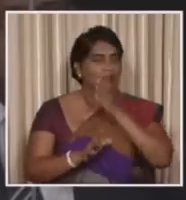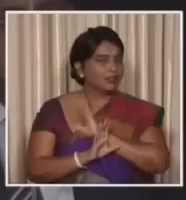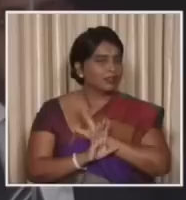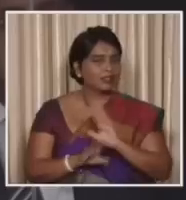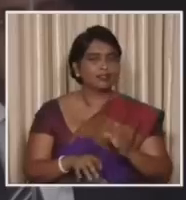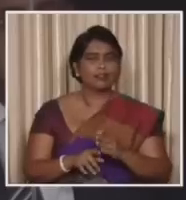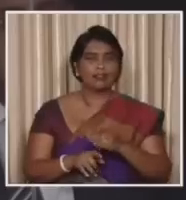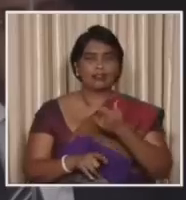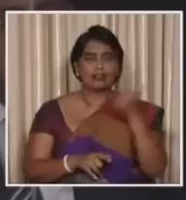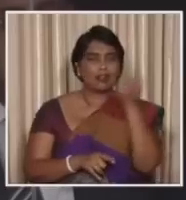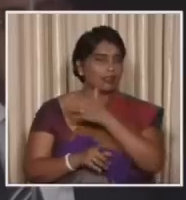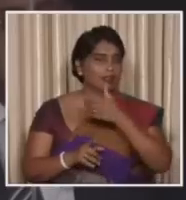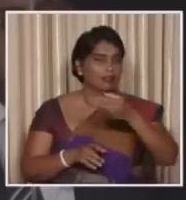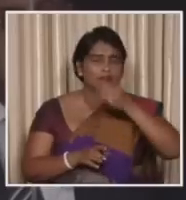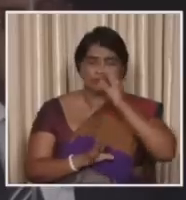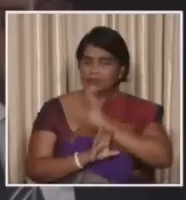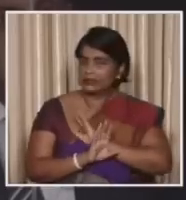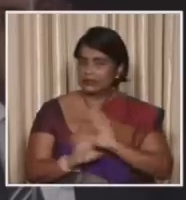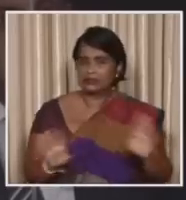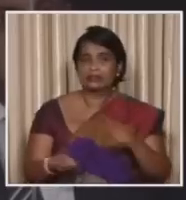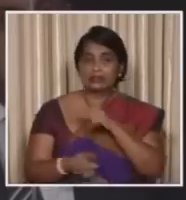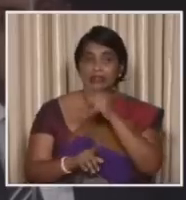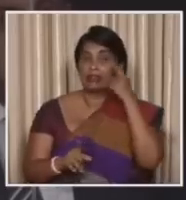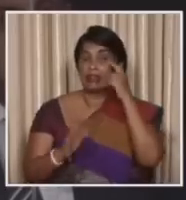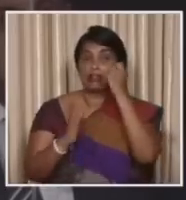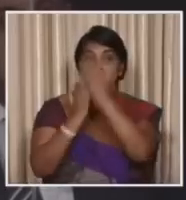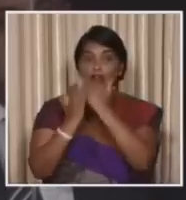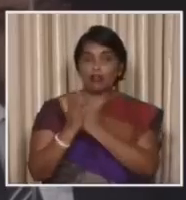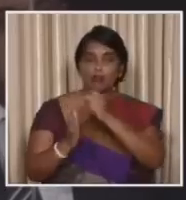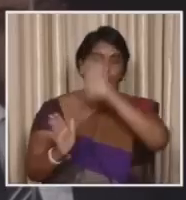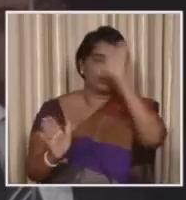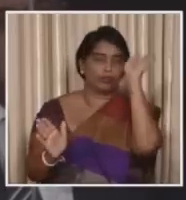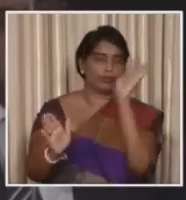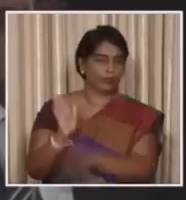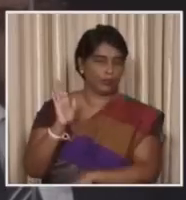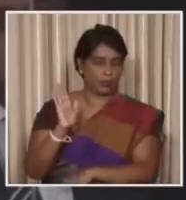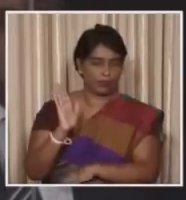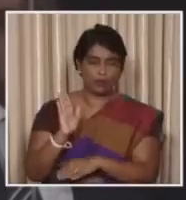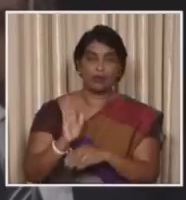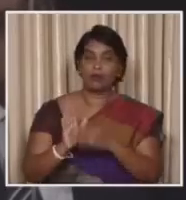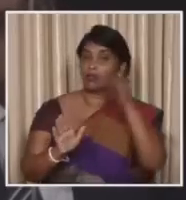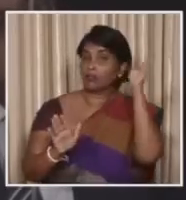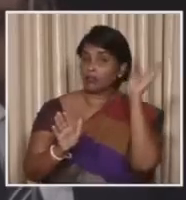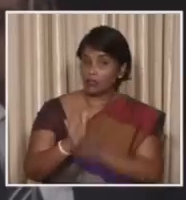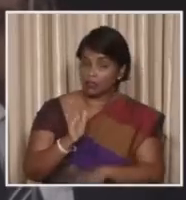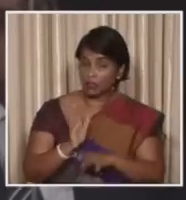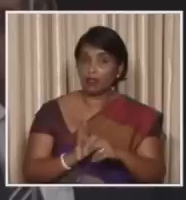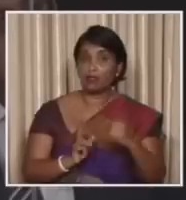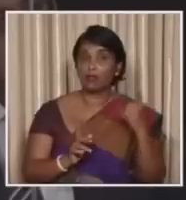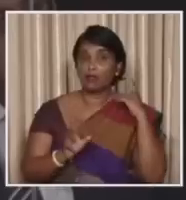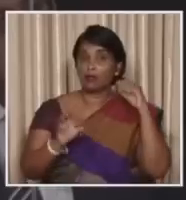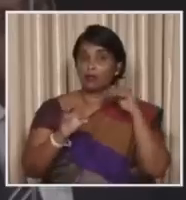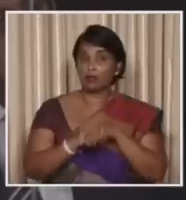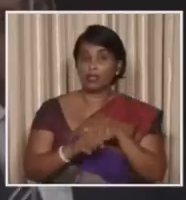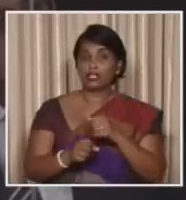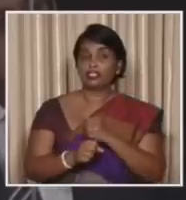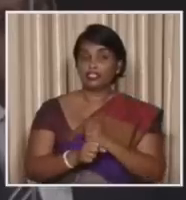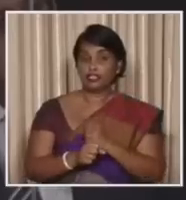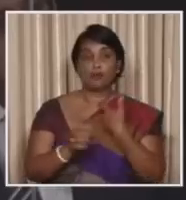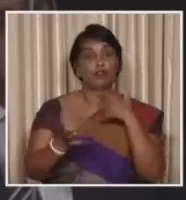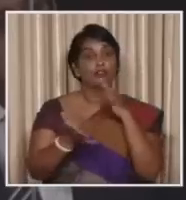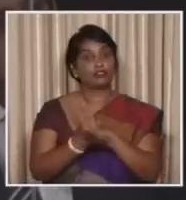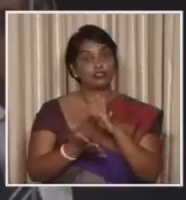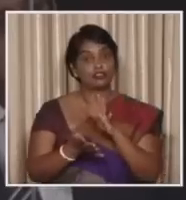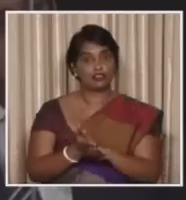අරක්කු ඉදුරක්වත් බීලා තිබ්බේ නැහැ. එහෙම හිටලා ඒ ලයිස්තුව සම්පූර්ණයෙන් අවලංගු කරා. අවලංගු කරලා ඒ යුද පිටියේ හිටපු ජෙනරල්ලා සතුරු කරන්න